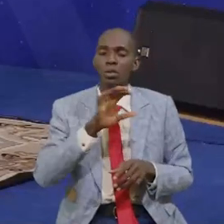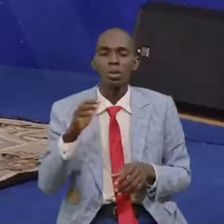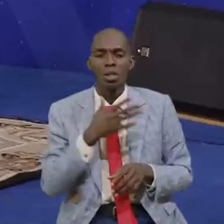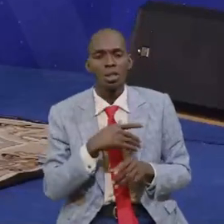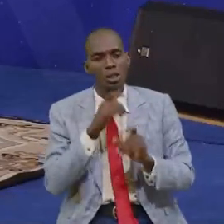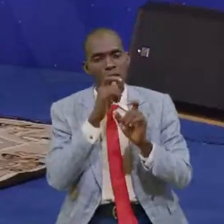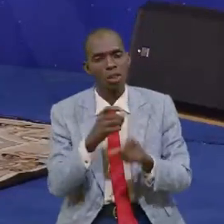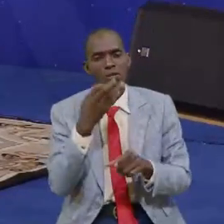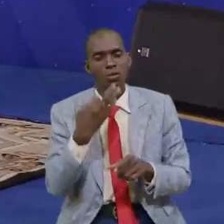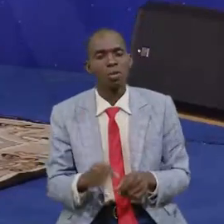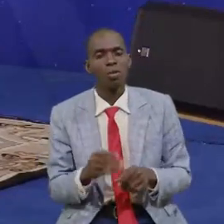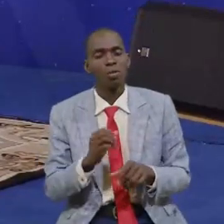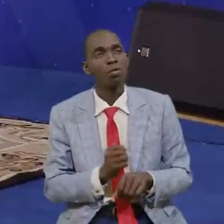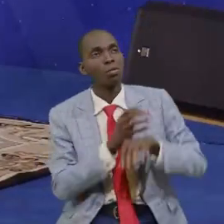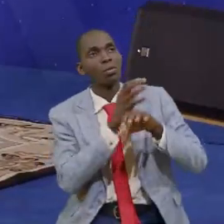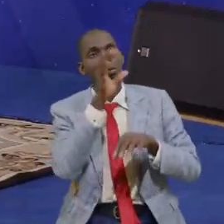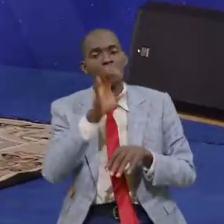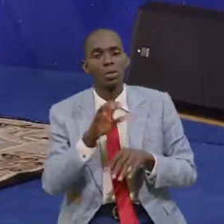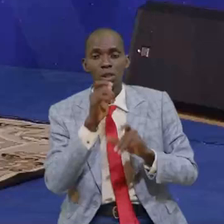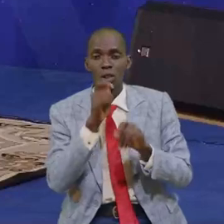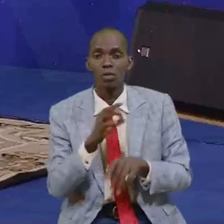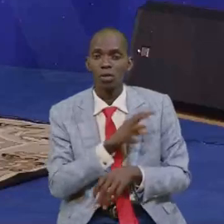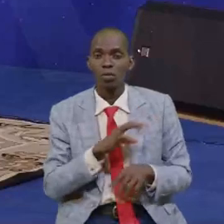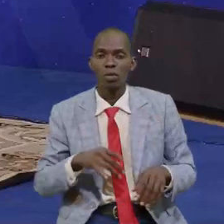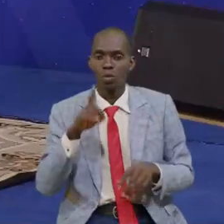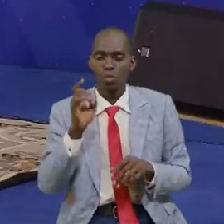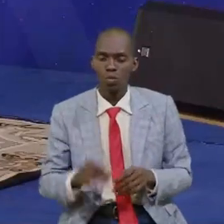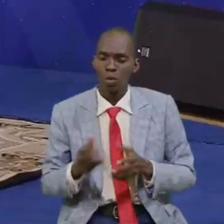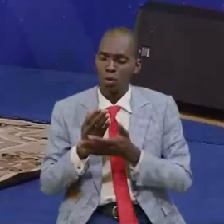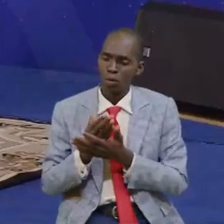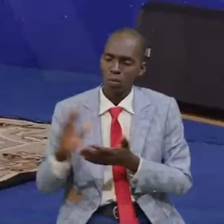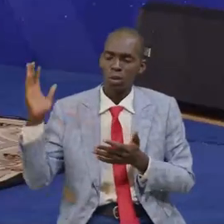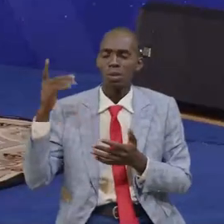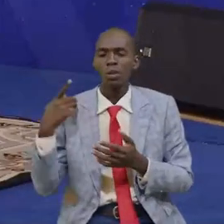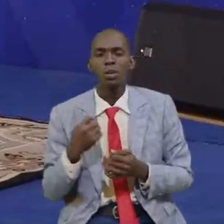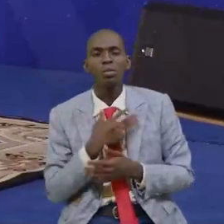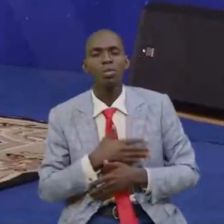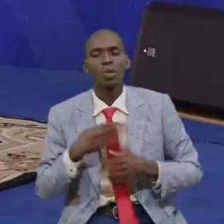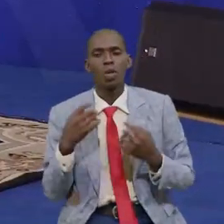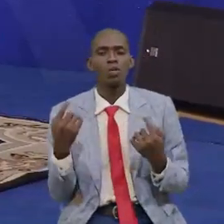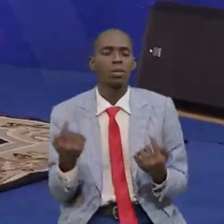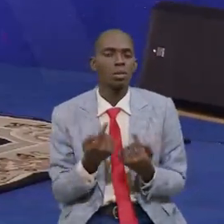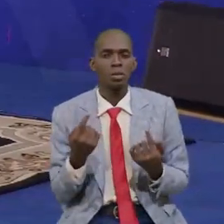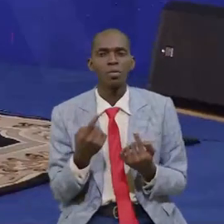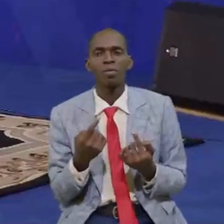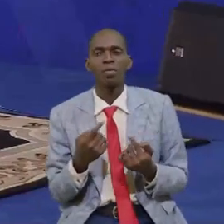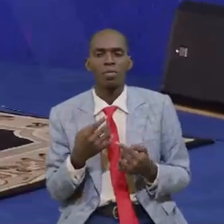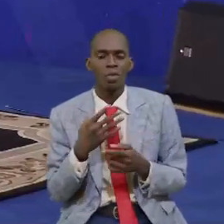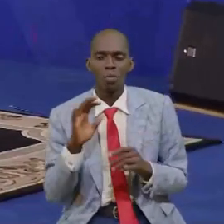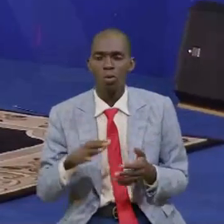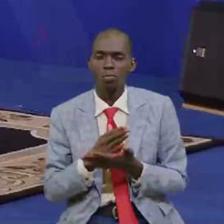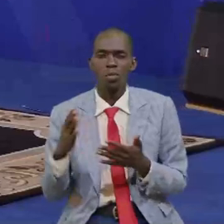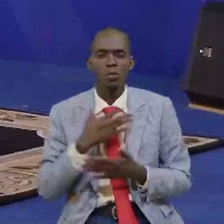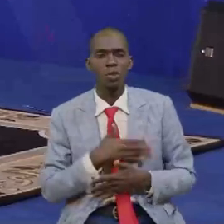du calvaire et les provisions de Christ, tu dois abandonner les plaisirs du péché. Les plaisirs du